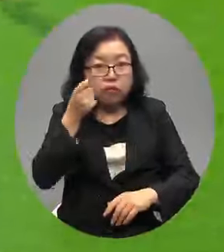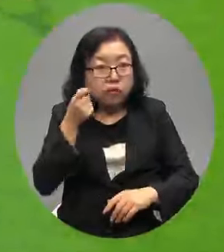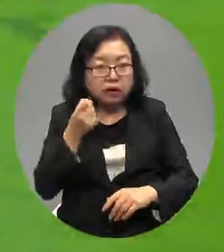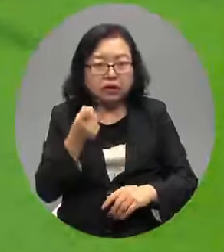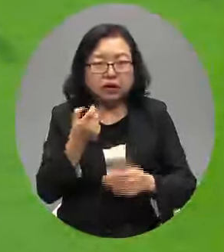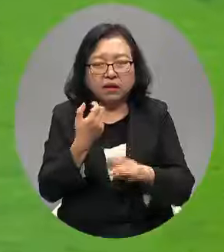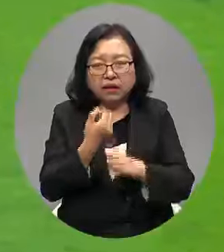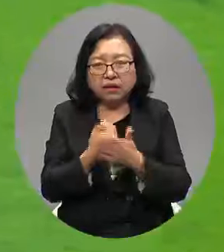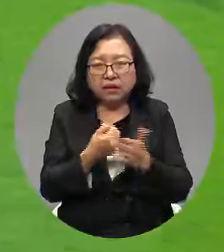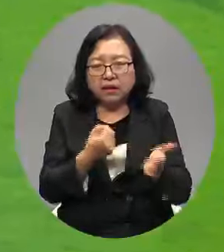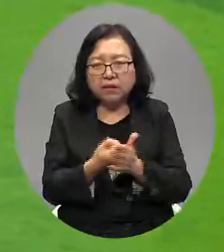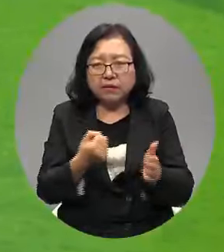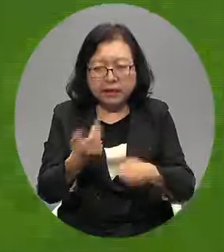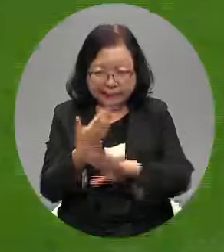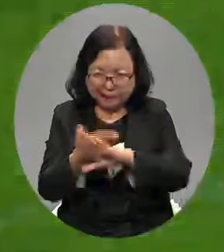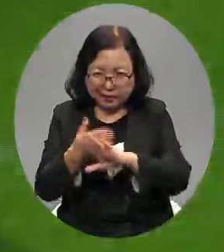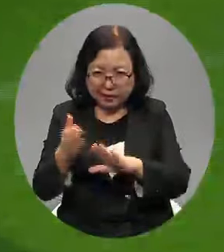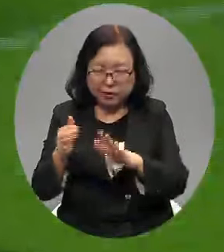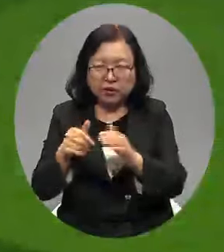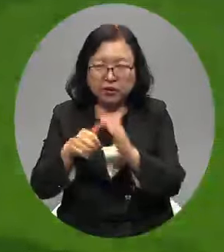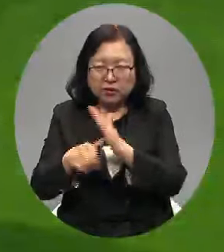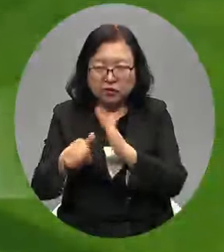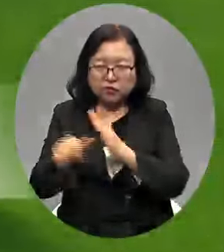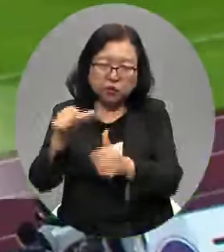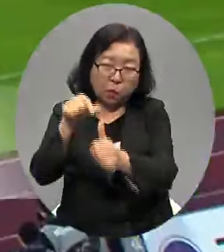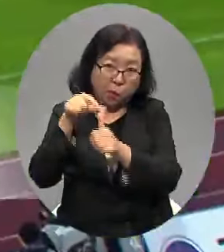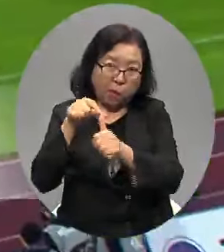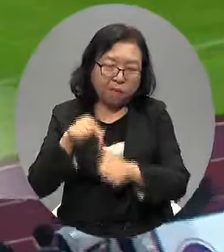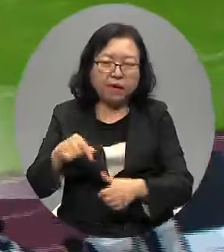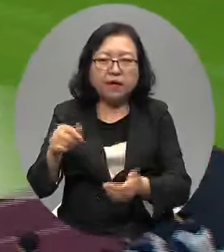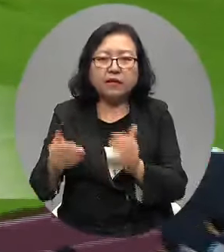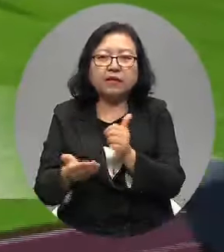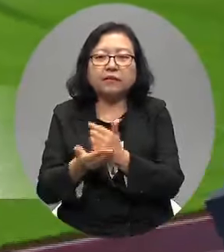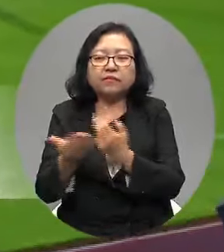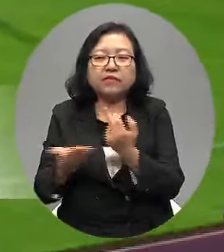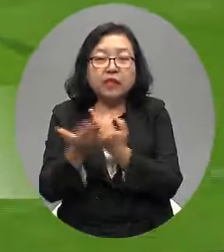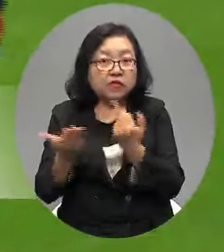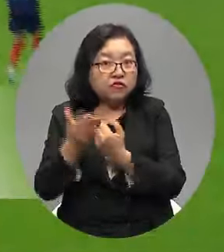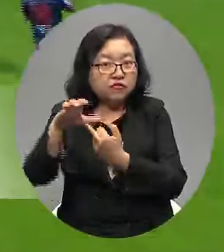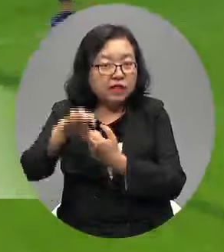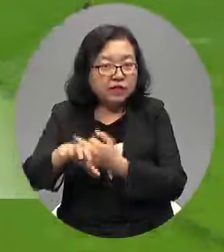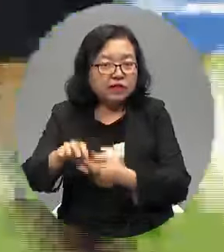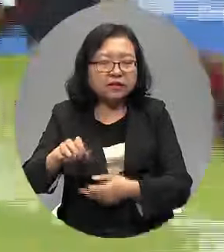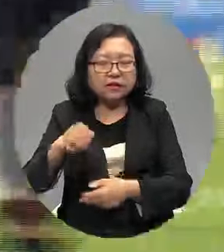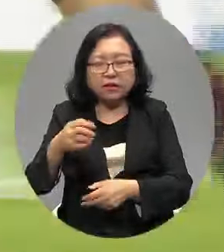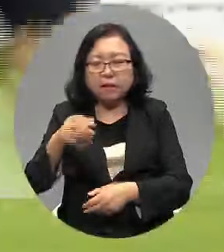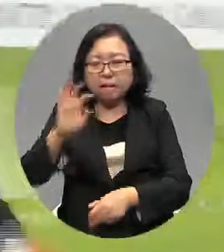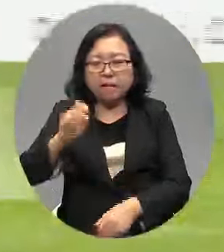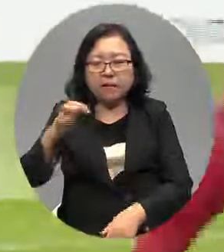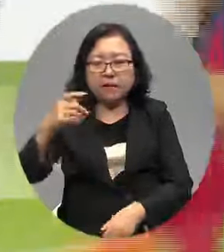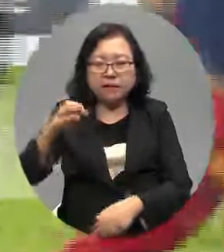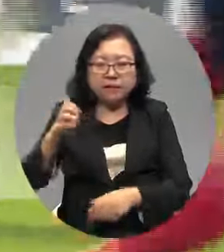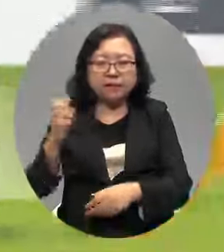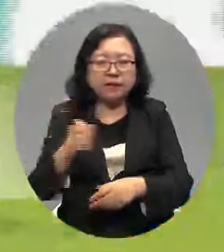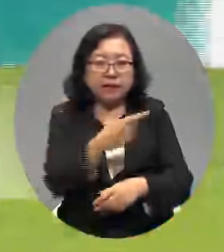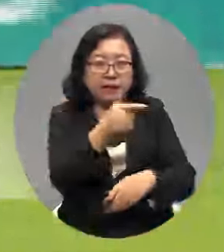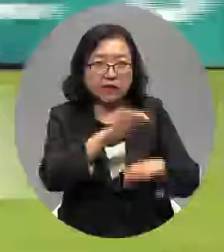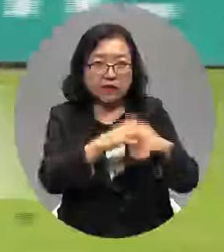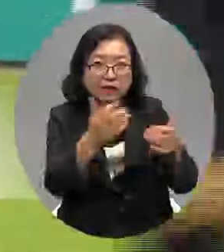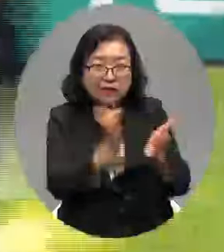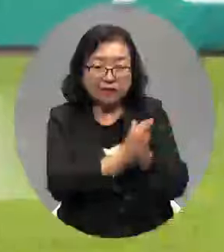임대를 활발히 진행하고 있습니다. 제주에서 브라질 공격수 탈레스를, 대전 코레일에서 김병호를